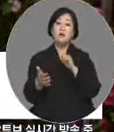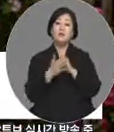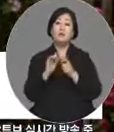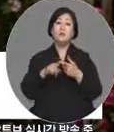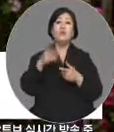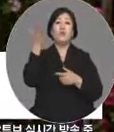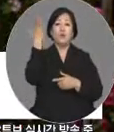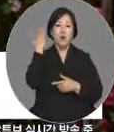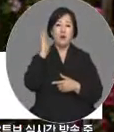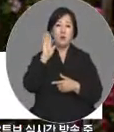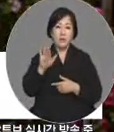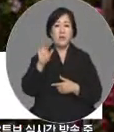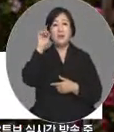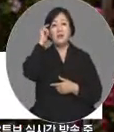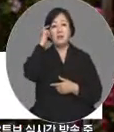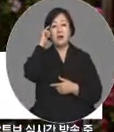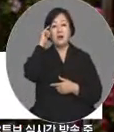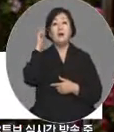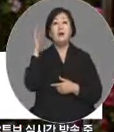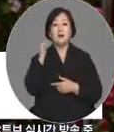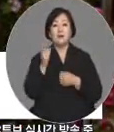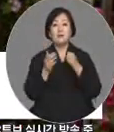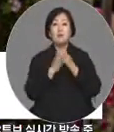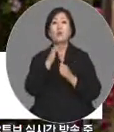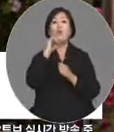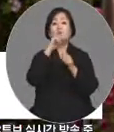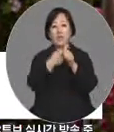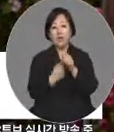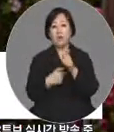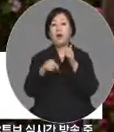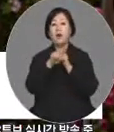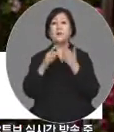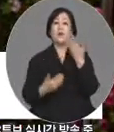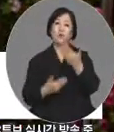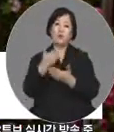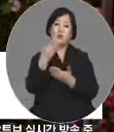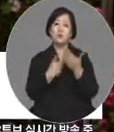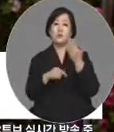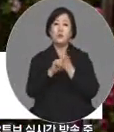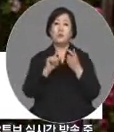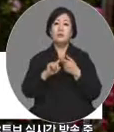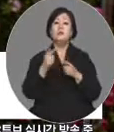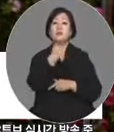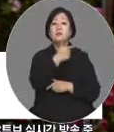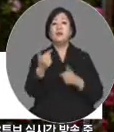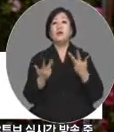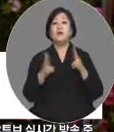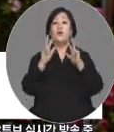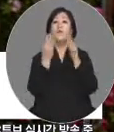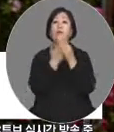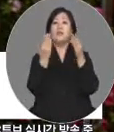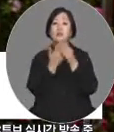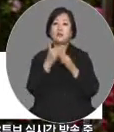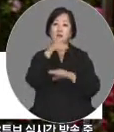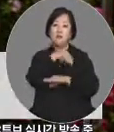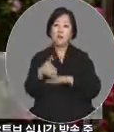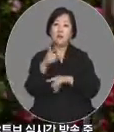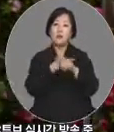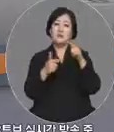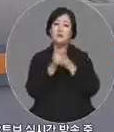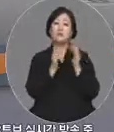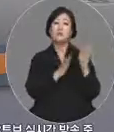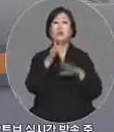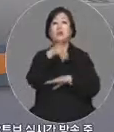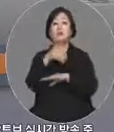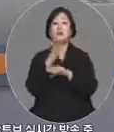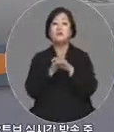과거와 미래를 좀 생각하면서 자연과 공존하는 공간으로 울산대공원을 발전시키고 그렇게 할